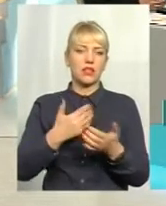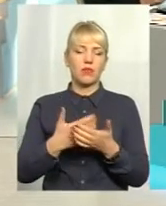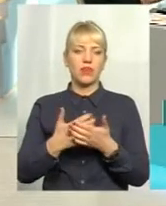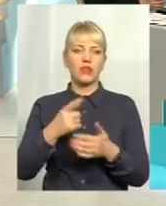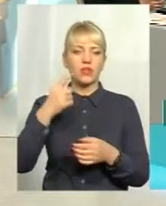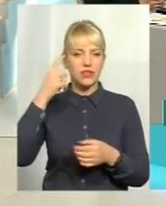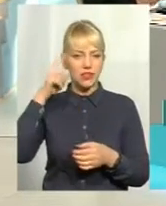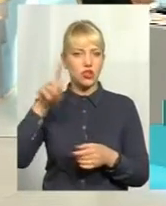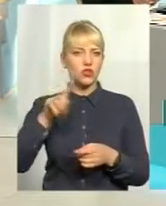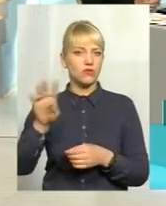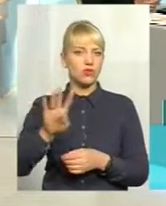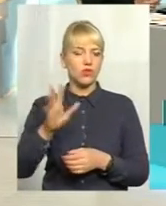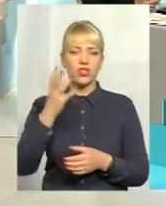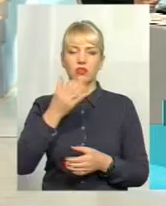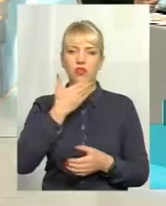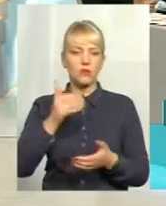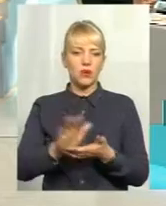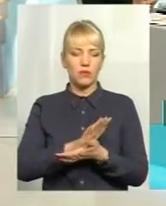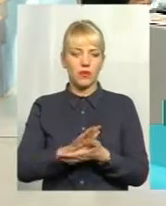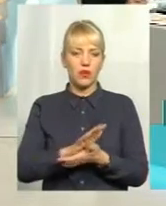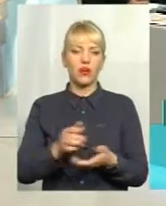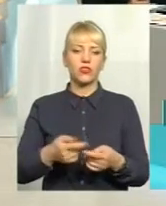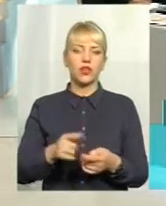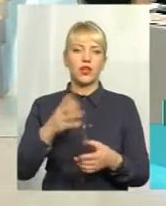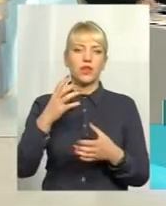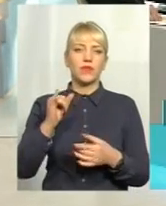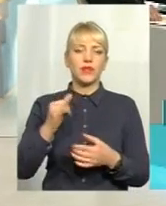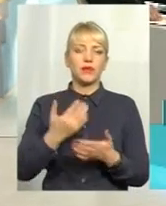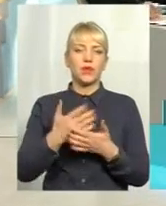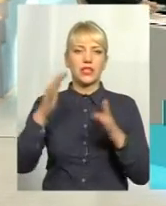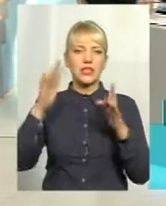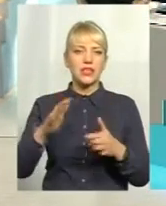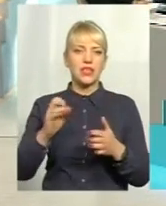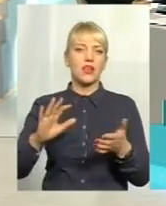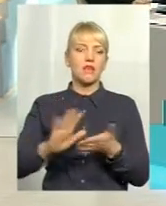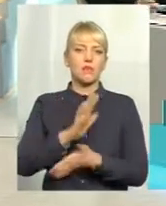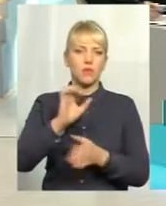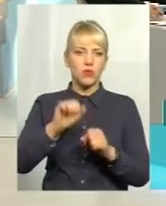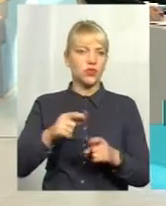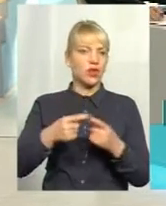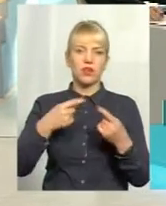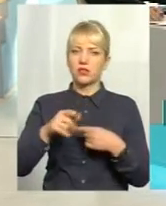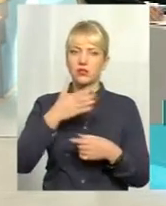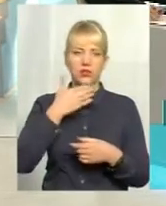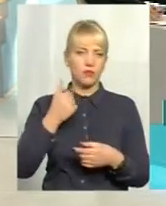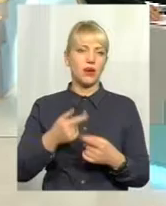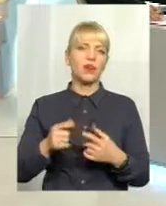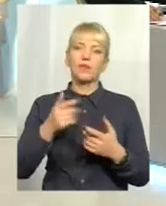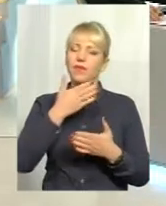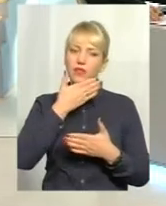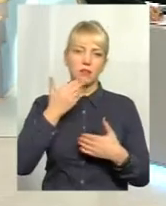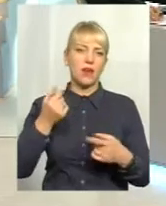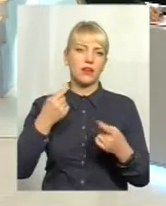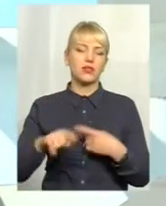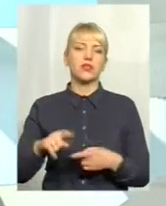прибирає, тому що ще дуже рано, так, а сніг випав щойно, там, і ожеледиця вийшла. То різниці все одно немає. Немає. Ну, я вам так скажу, по-перше,